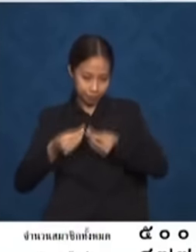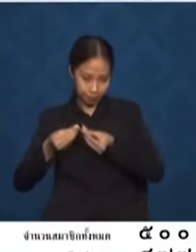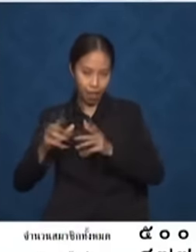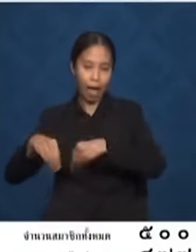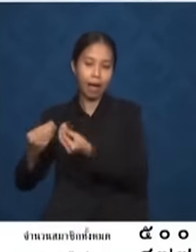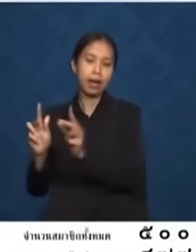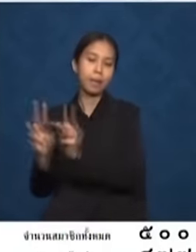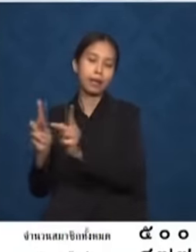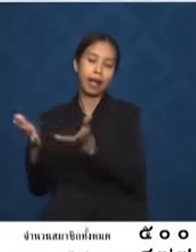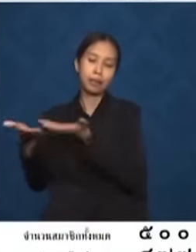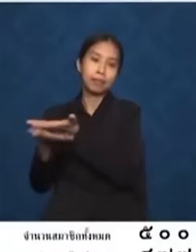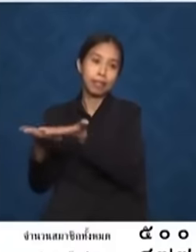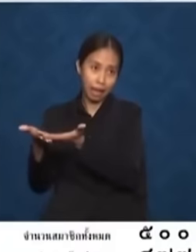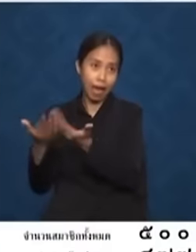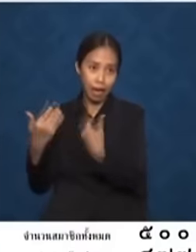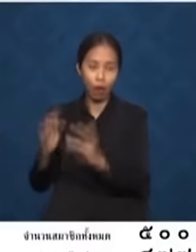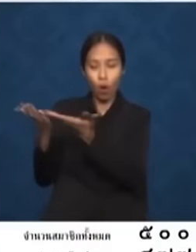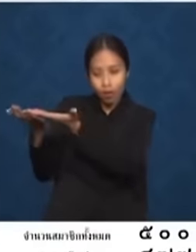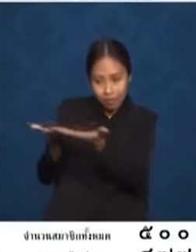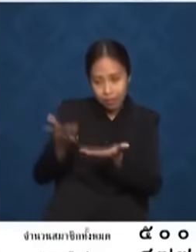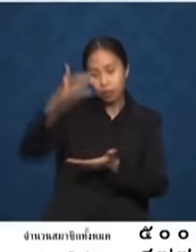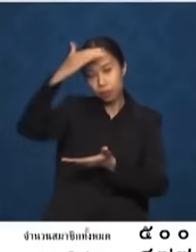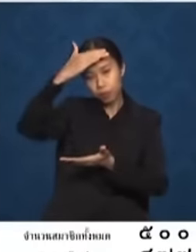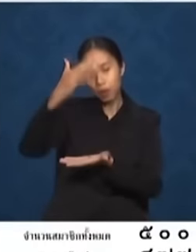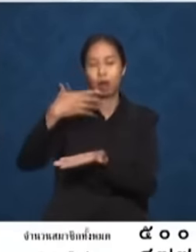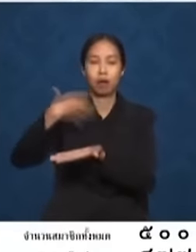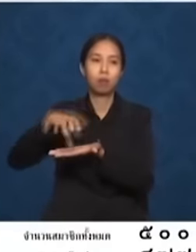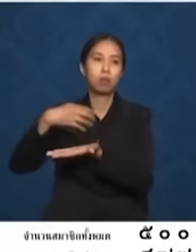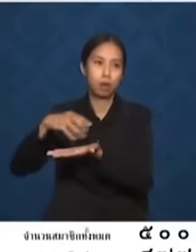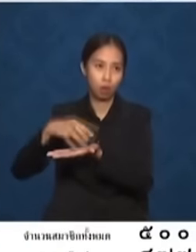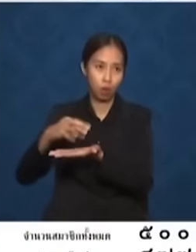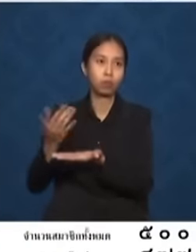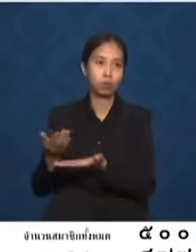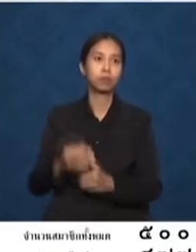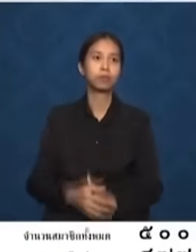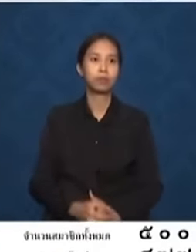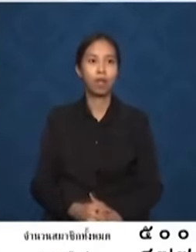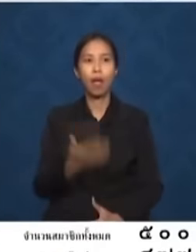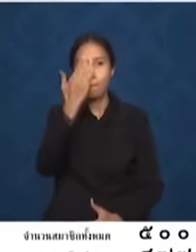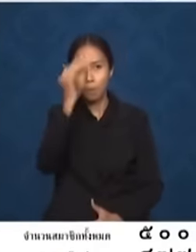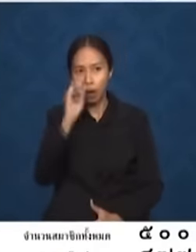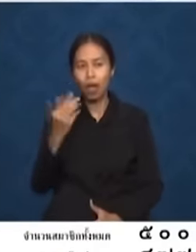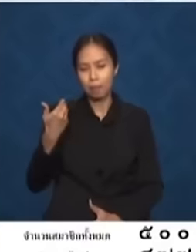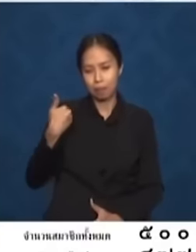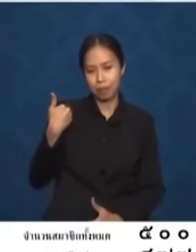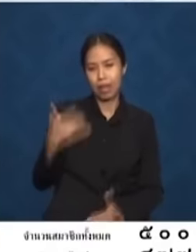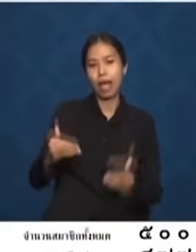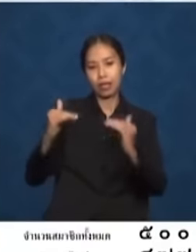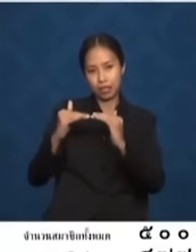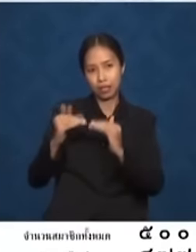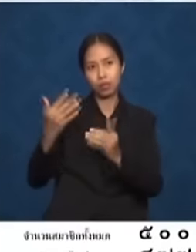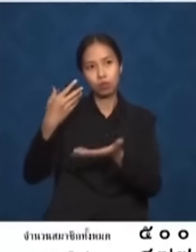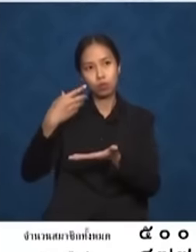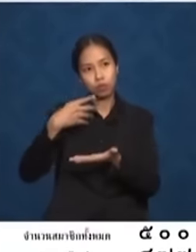การแล้วเดี๋ยวจะเชิญท่านชาดานะครับมาให้ข้อมูลกับกรรมธิการความมั่นคงด้วยนะครับเนื่องจากว่าเป็นผู้ที่ใช้สิทธิในการอภิปรายค่อนข้